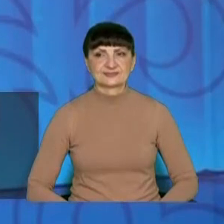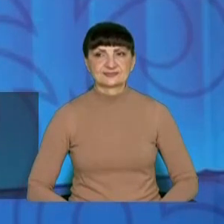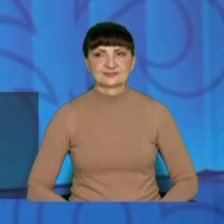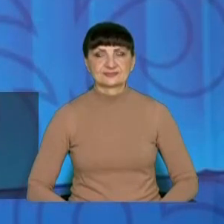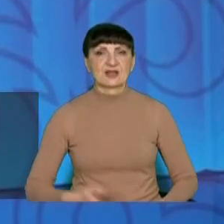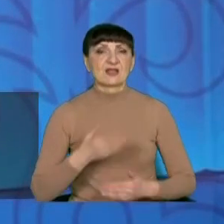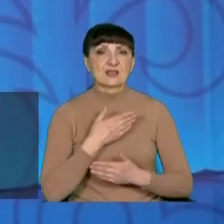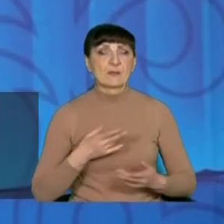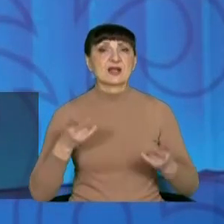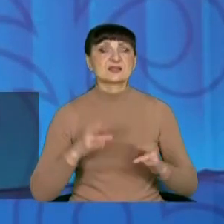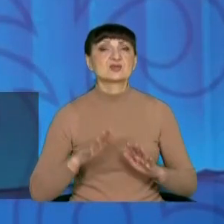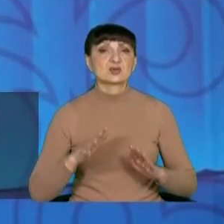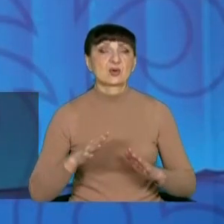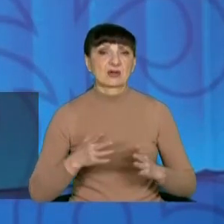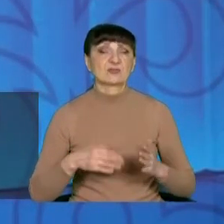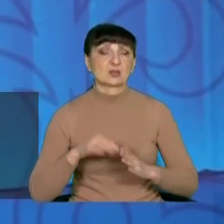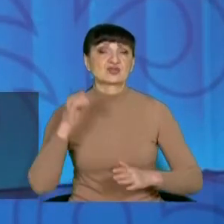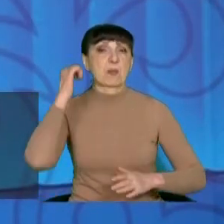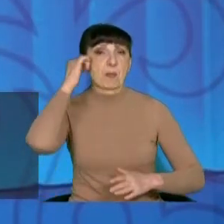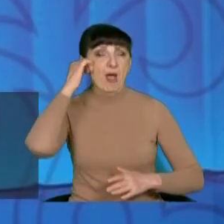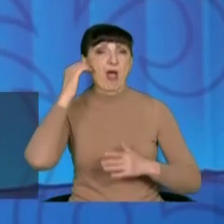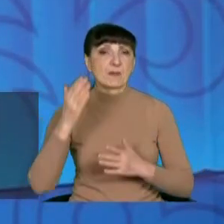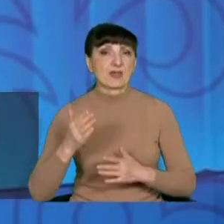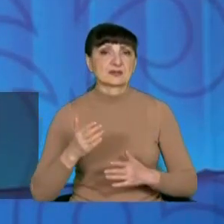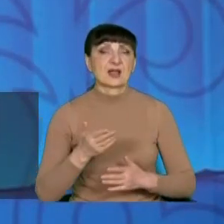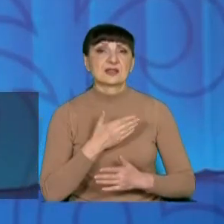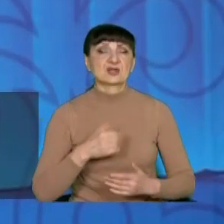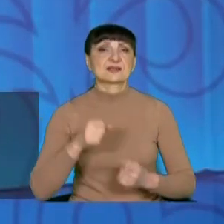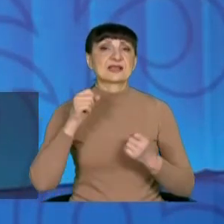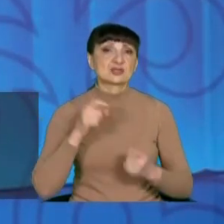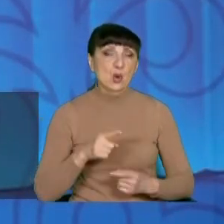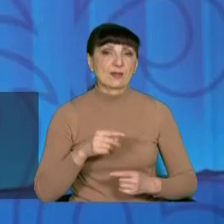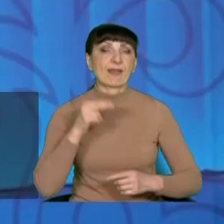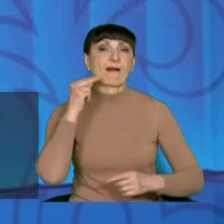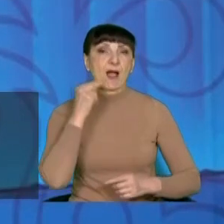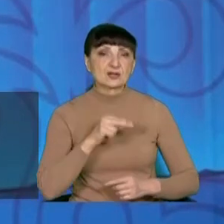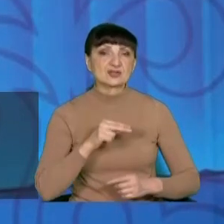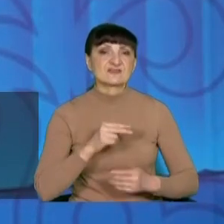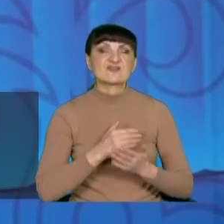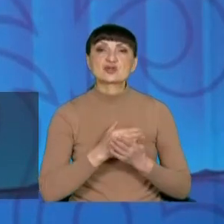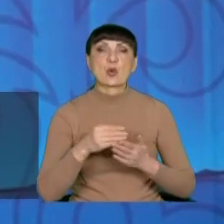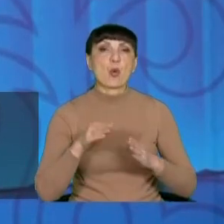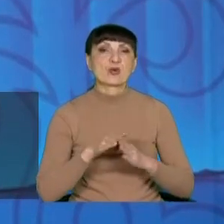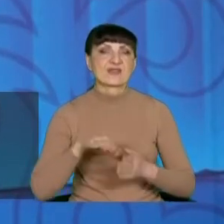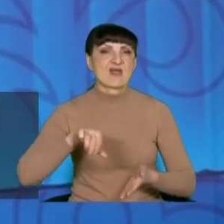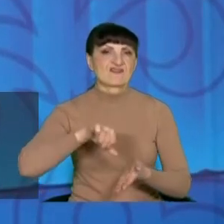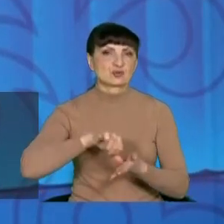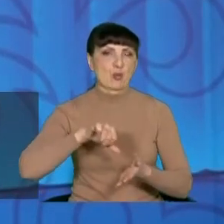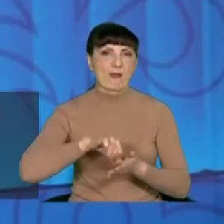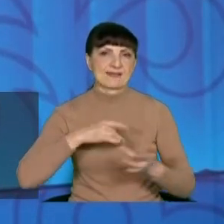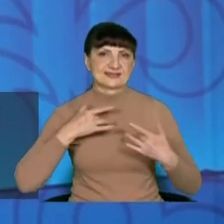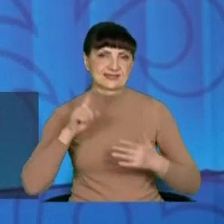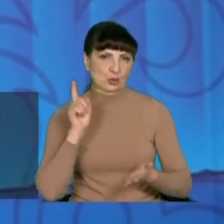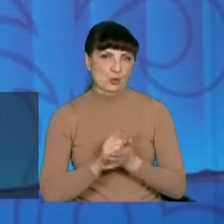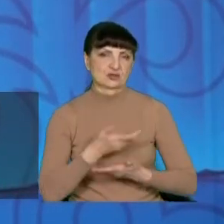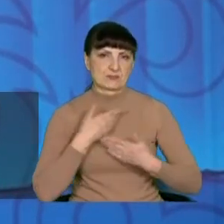Нам остается только лучшая память. Это наше достойное, качественное, на высоком уровне выступление на сцене. Наш